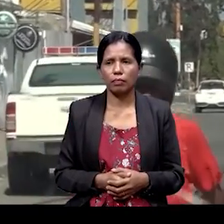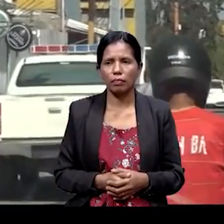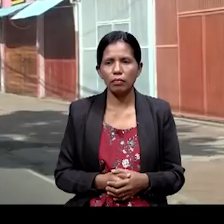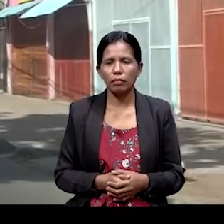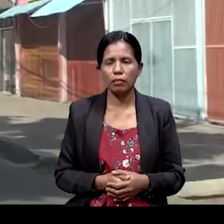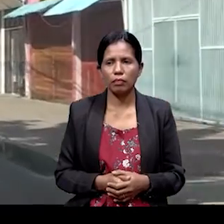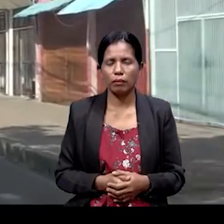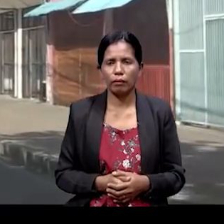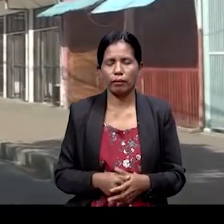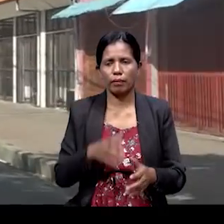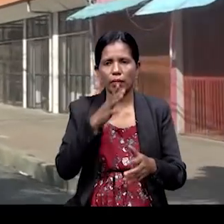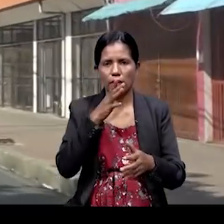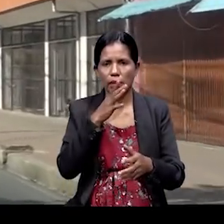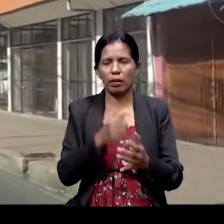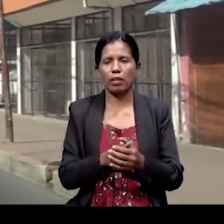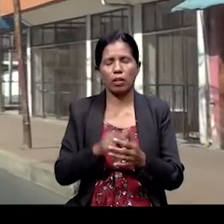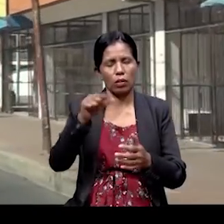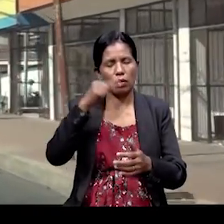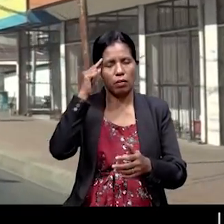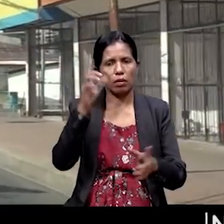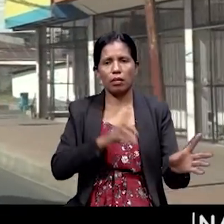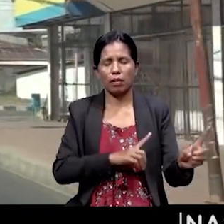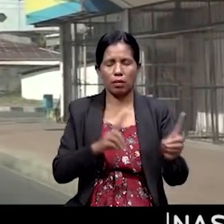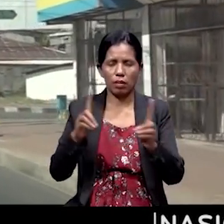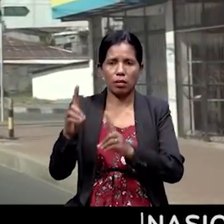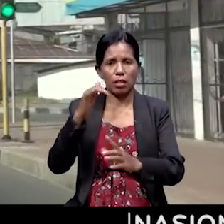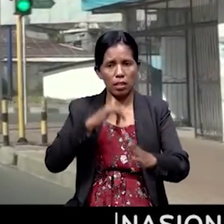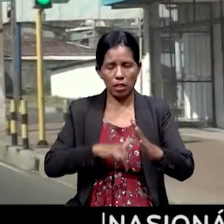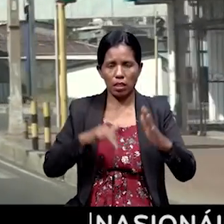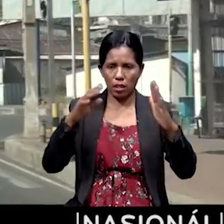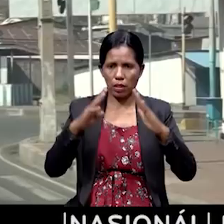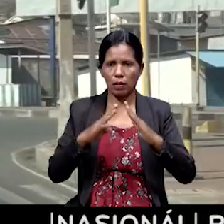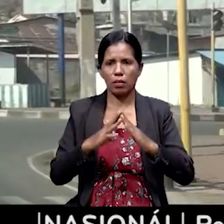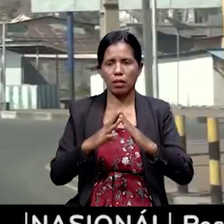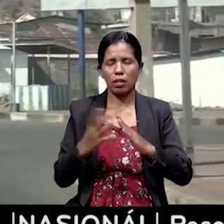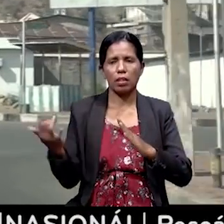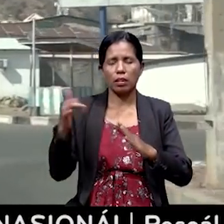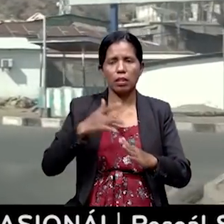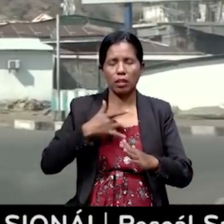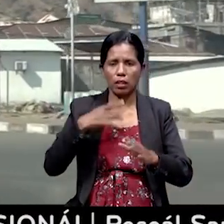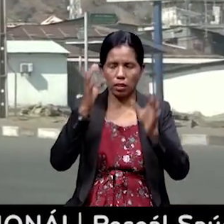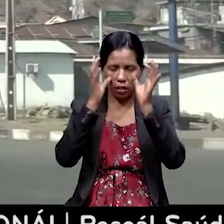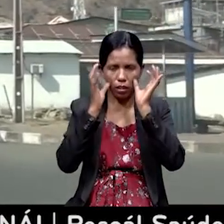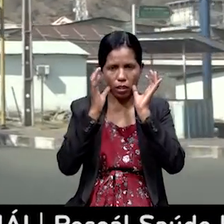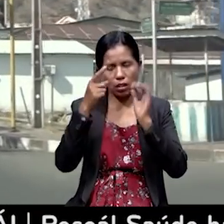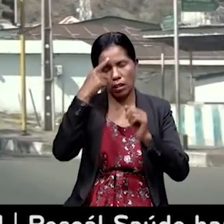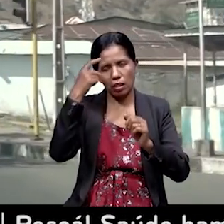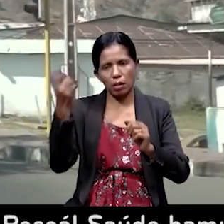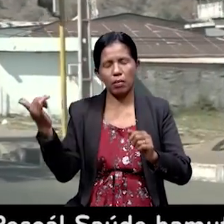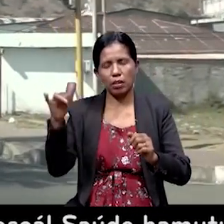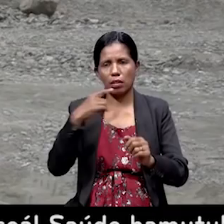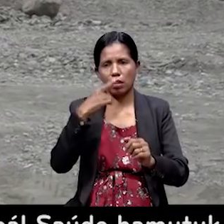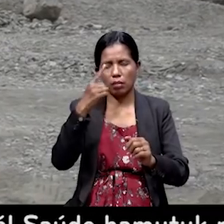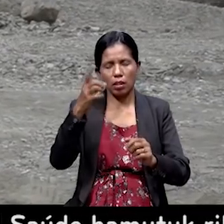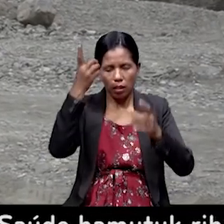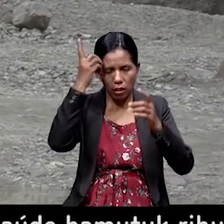Hafoin inan sirarona, governo aplika confinamento domiciliar geral, sira sente triste, tamba sira considera